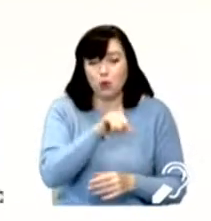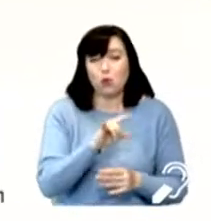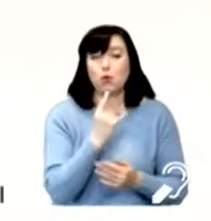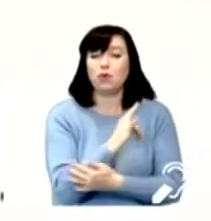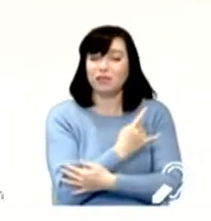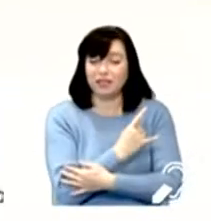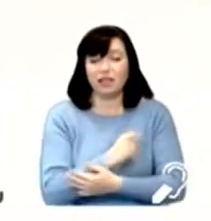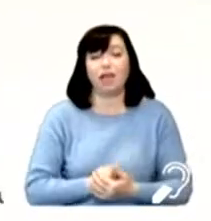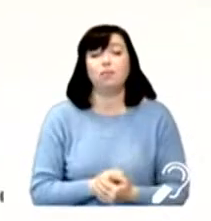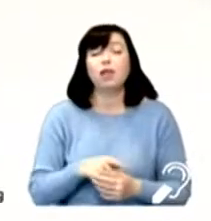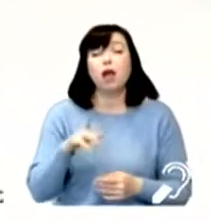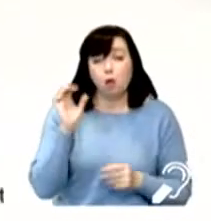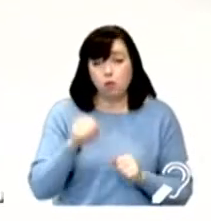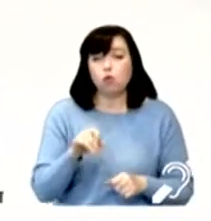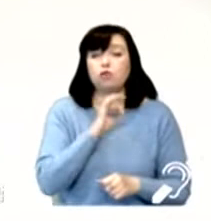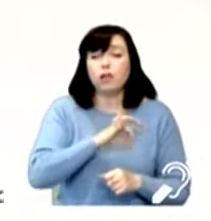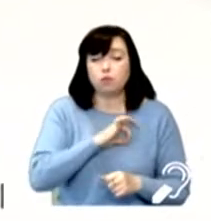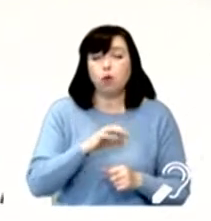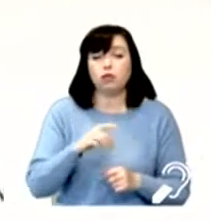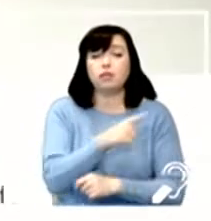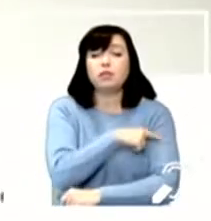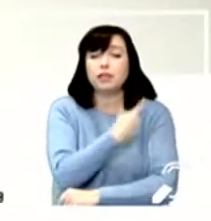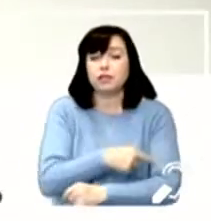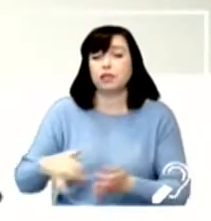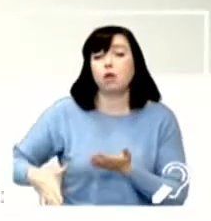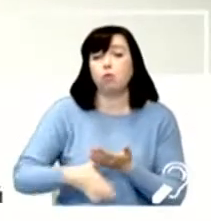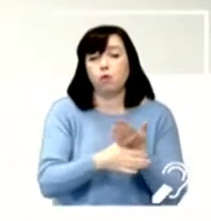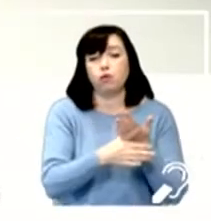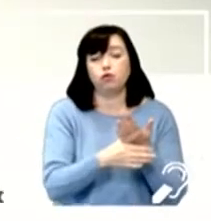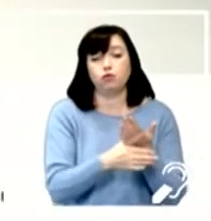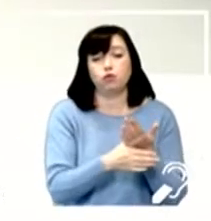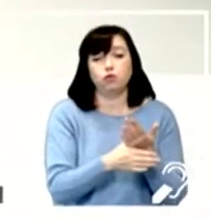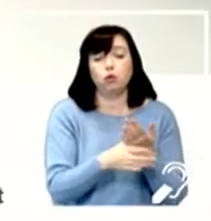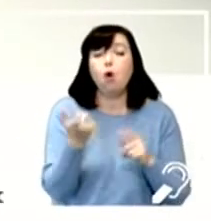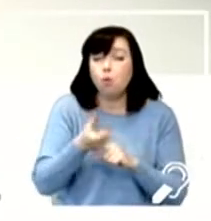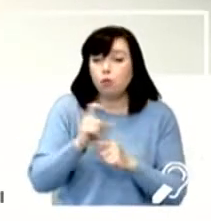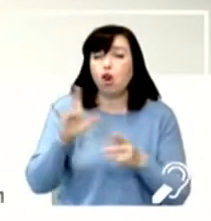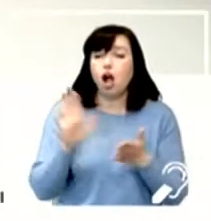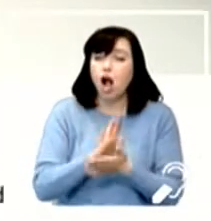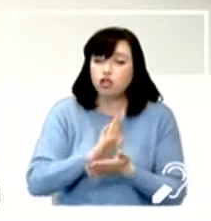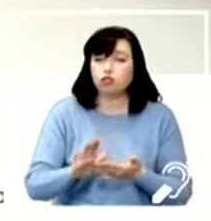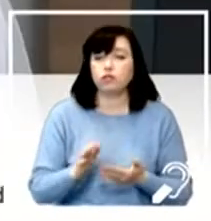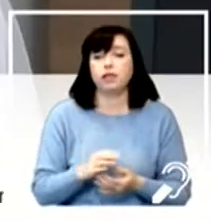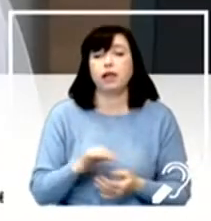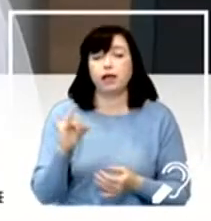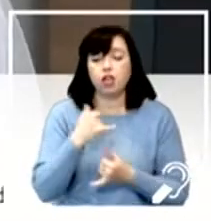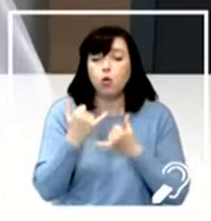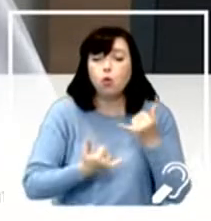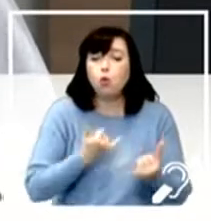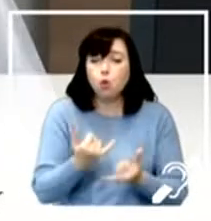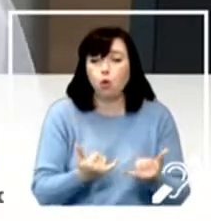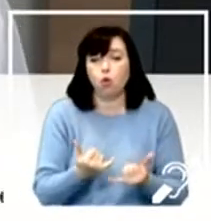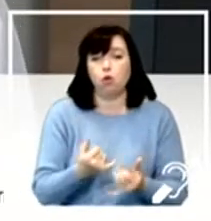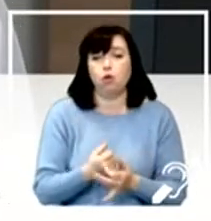vor beneficia de asistență medicală mai calitativă și îngrijiri